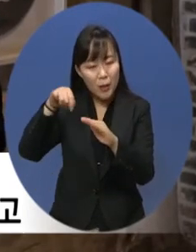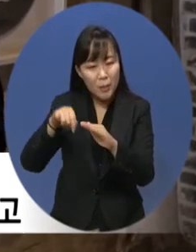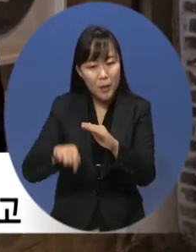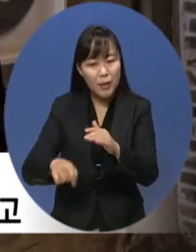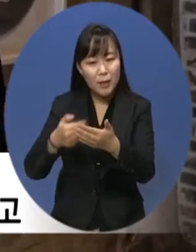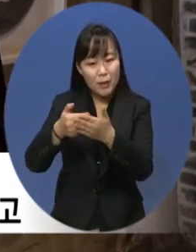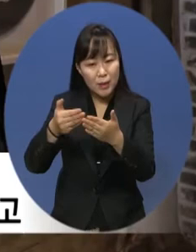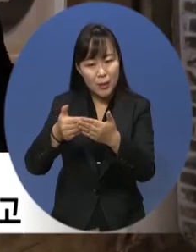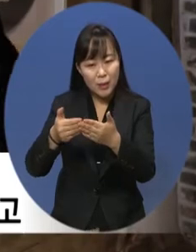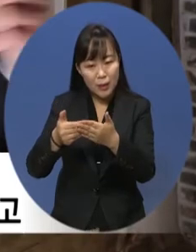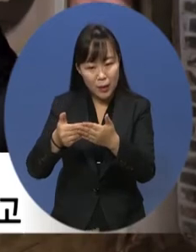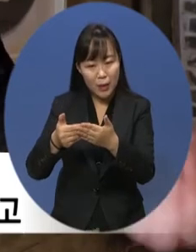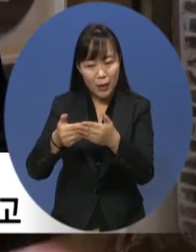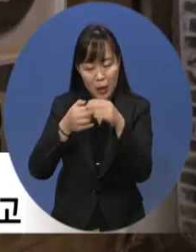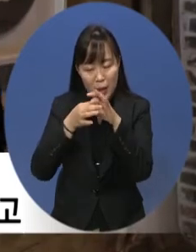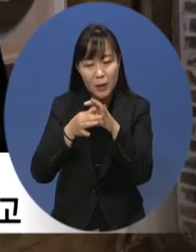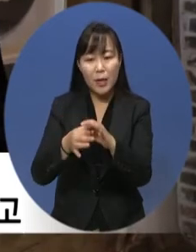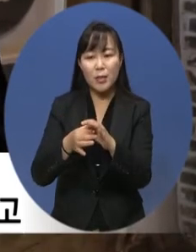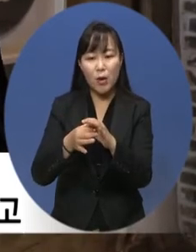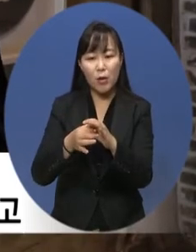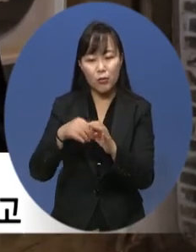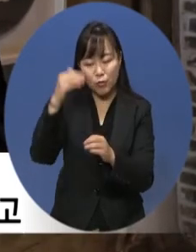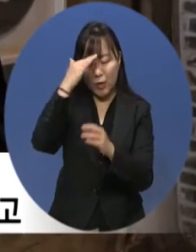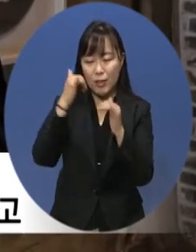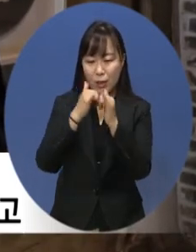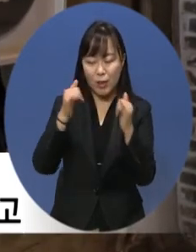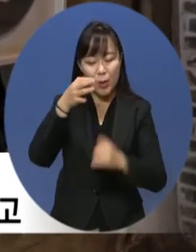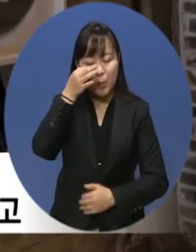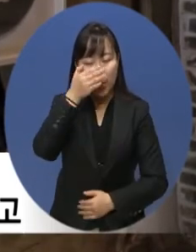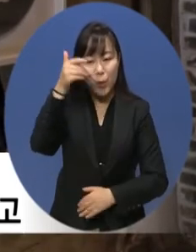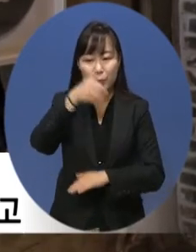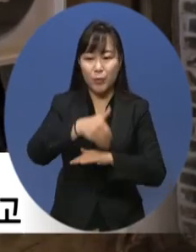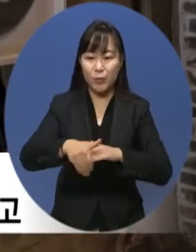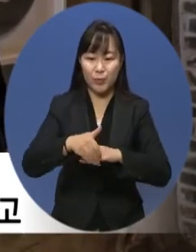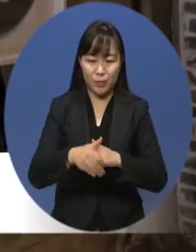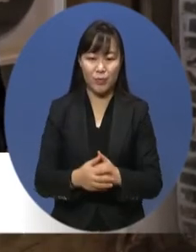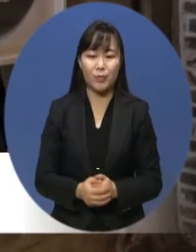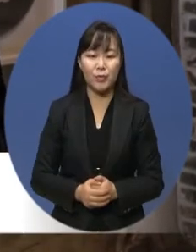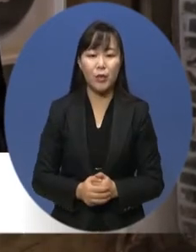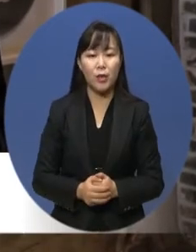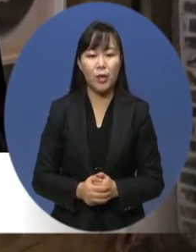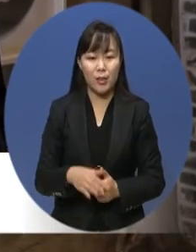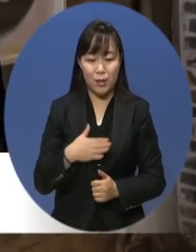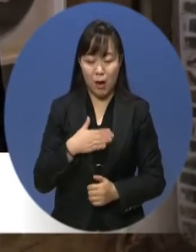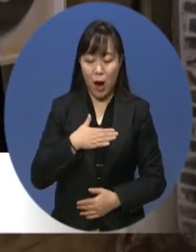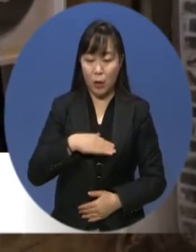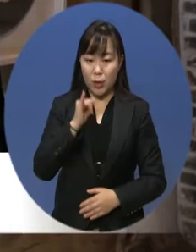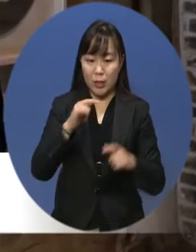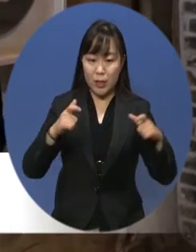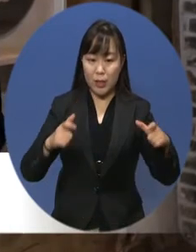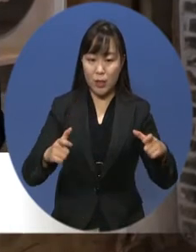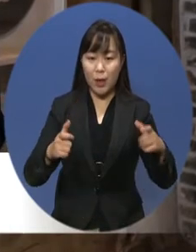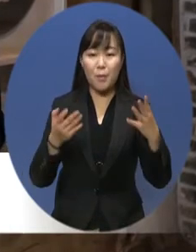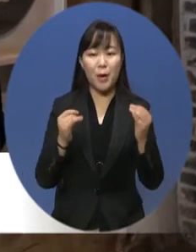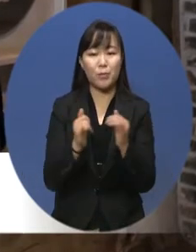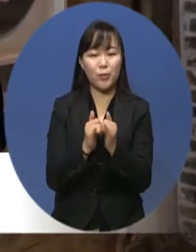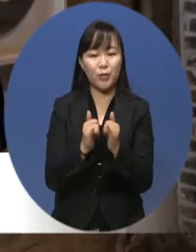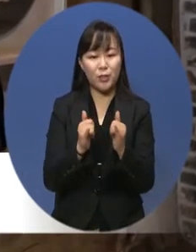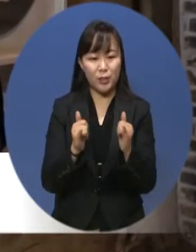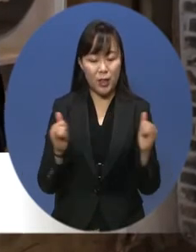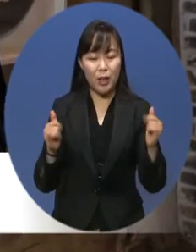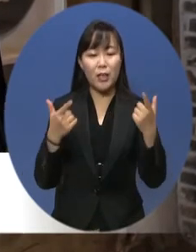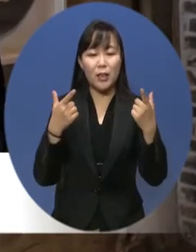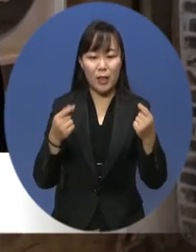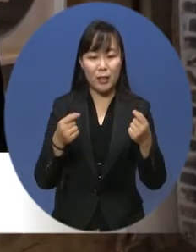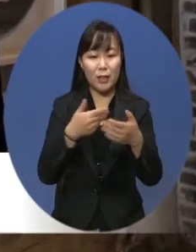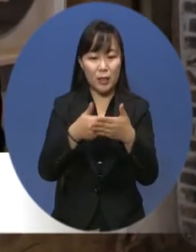그런 작업들을 좀 지속적으로 점에서 또 관객들이 선부 좀 보이고 또 철을 알고 있는 지역에 어떤 많은 분들에게도